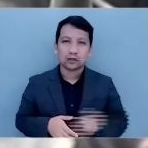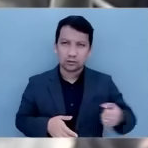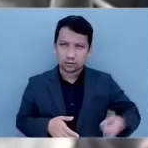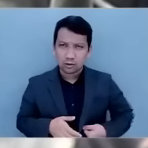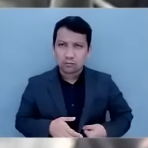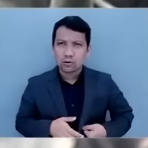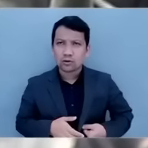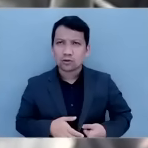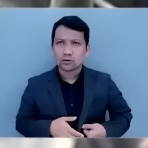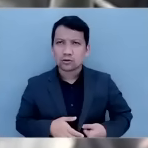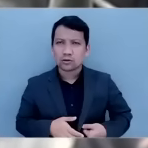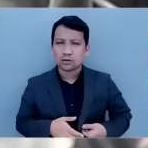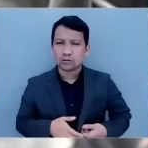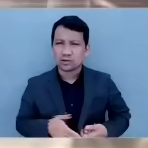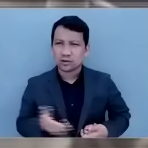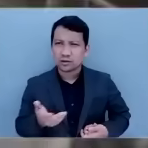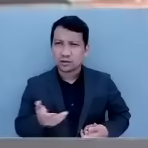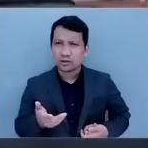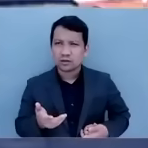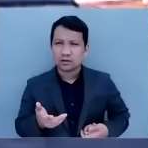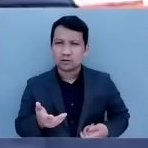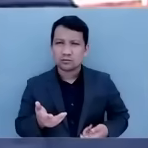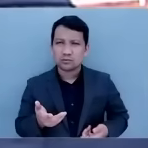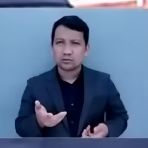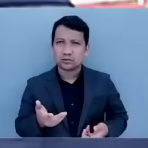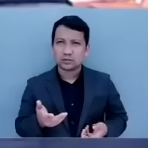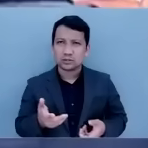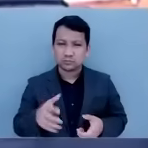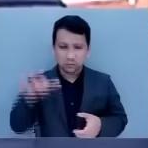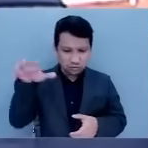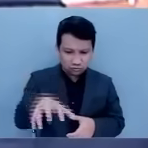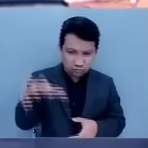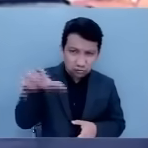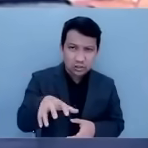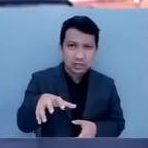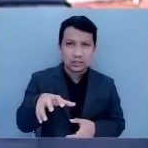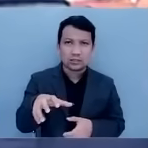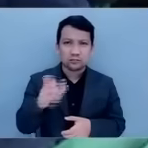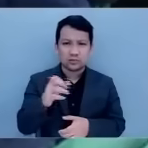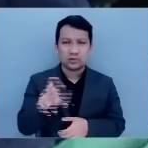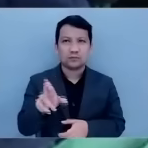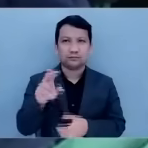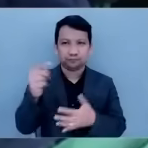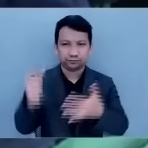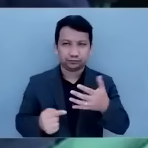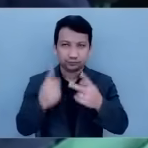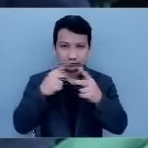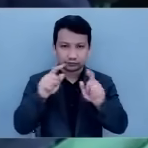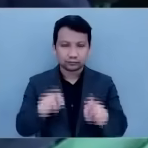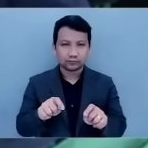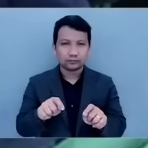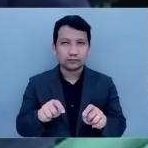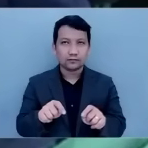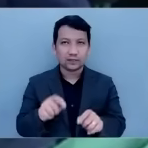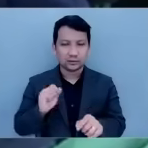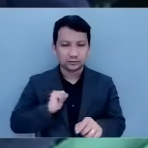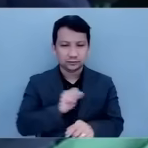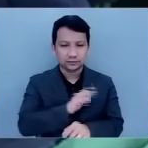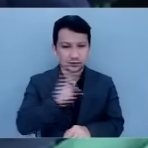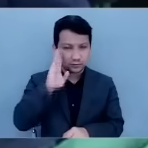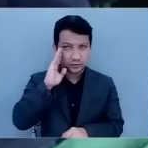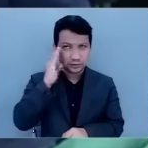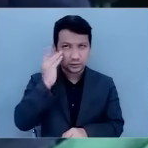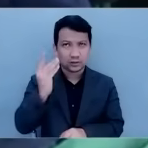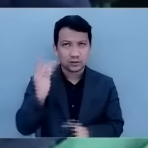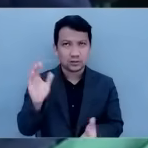loob ng sasayar sa duro. Sa lahat ng testimonyang ito, tanong ni Senator Bato de la Rosa sa mag-asawang